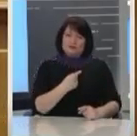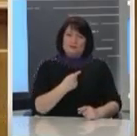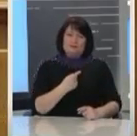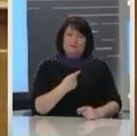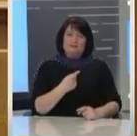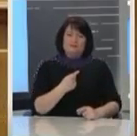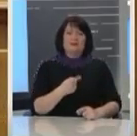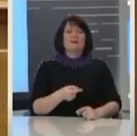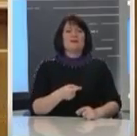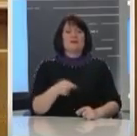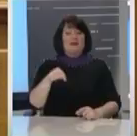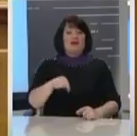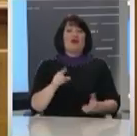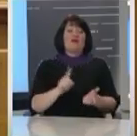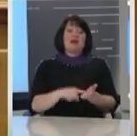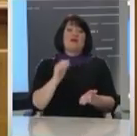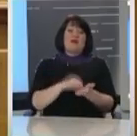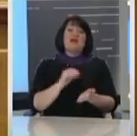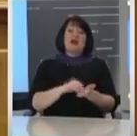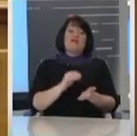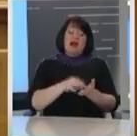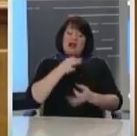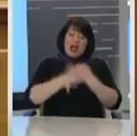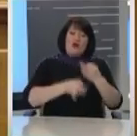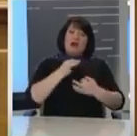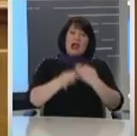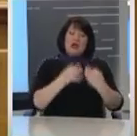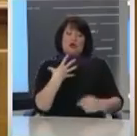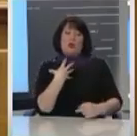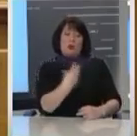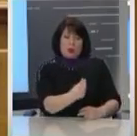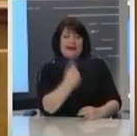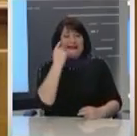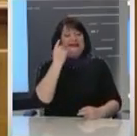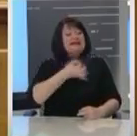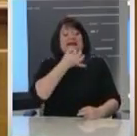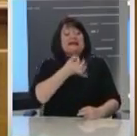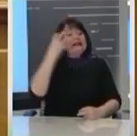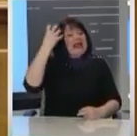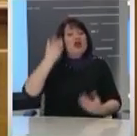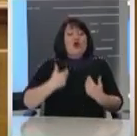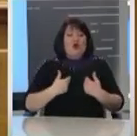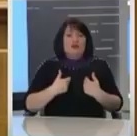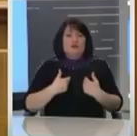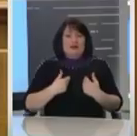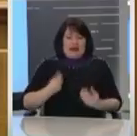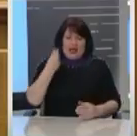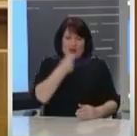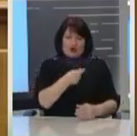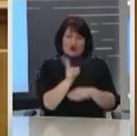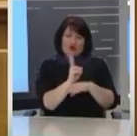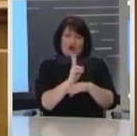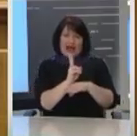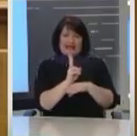ότι σε αυτήν την αίθουσα πρέπει να επαναλαμβανόμαστε διαρκώς για να καταλάβετε τι είναι αυτό που σας λέμε, να καταθέσω αυτό